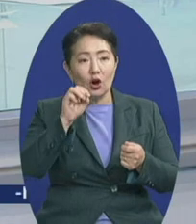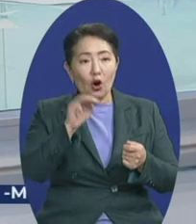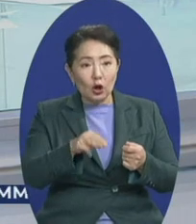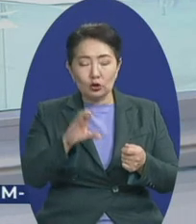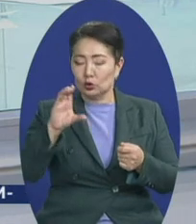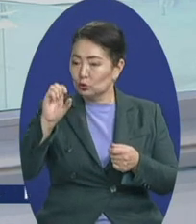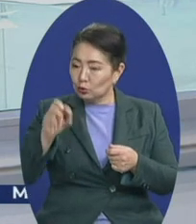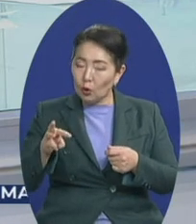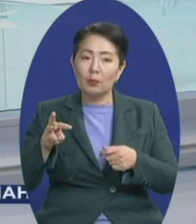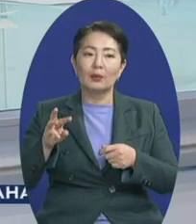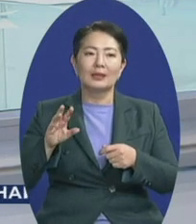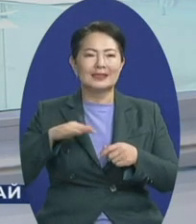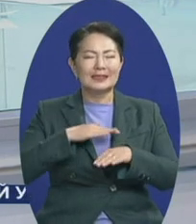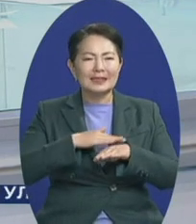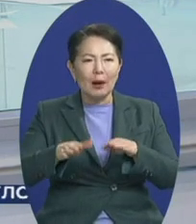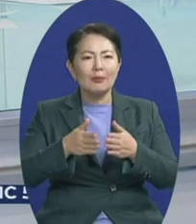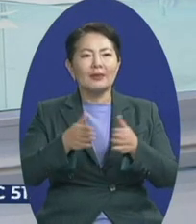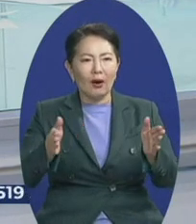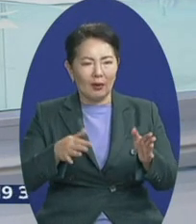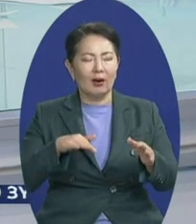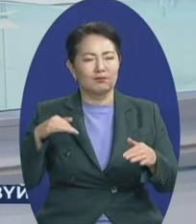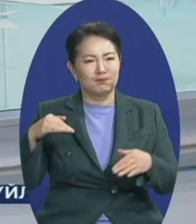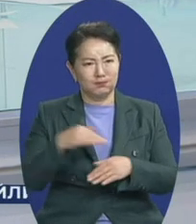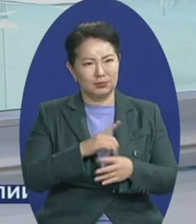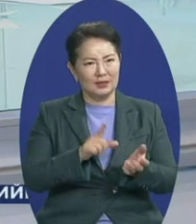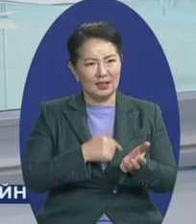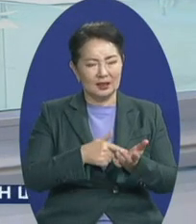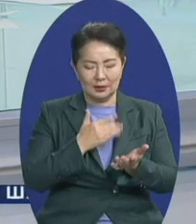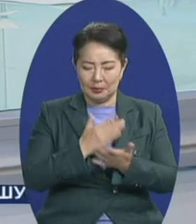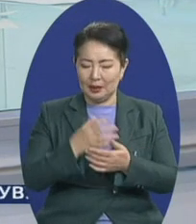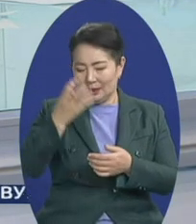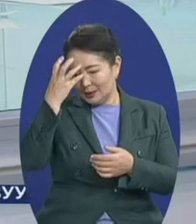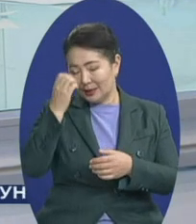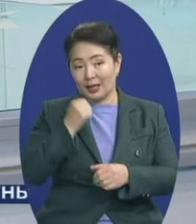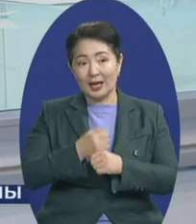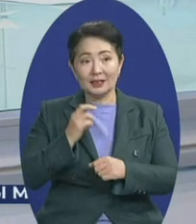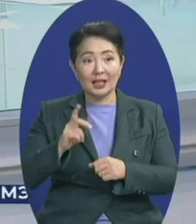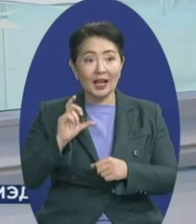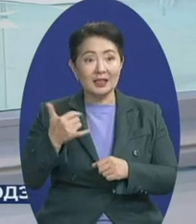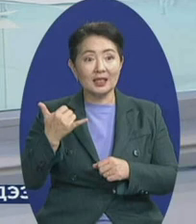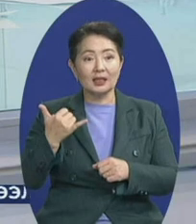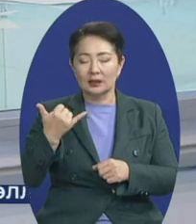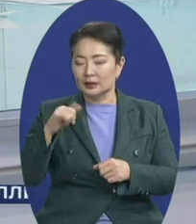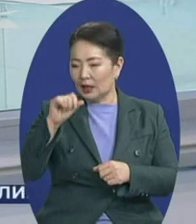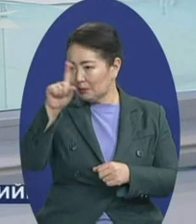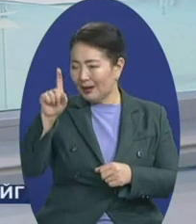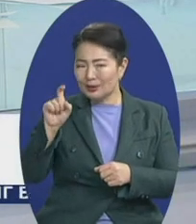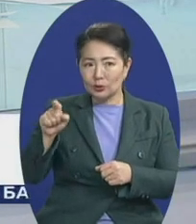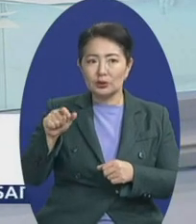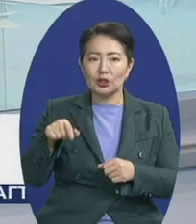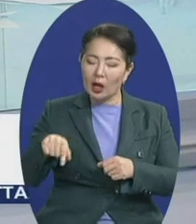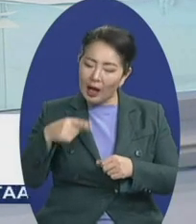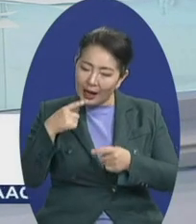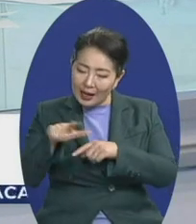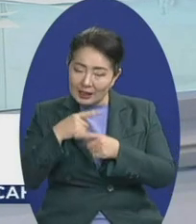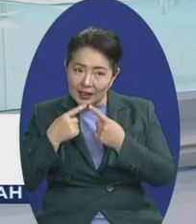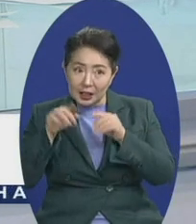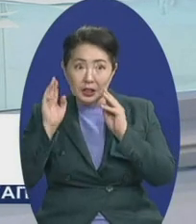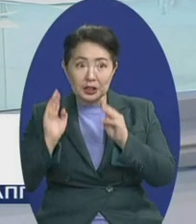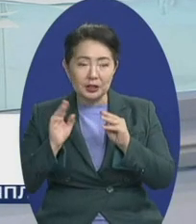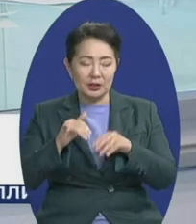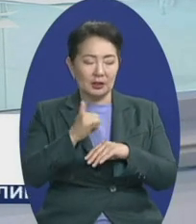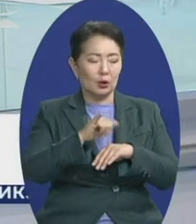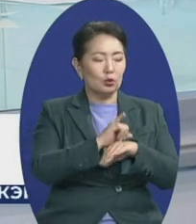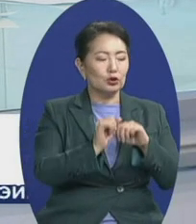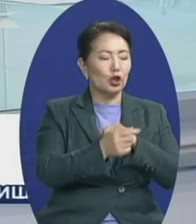одоо зам даваа гаргах явдал гэдгийг бас хэлж байгаа. За засгийн газрын одоо ажлын хэсэг зарим одоо асуудлын газар дээр нь шийдвэрлэж за зармийг нь улсын онцгой